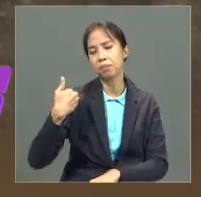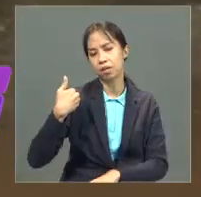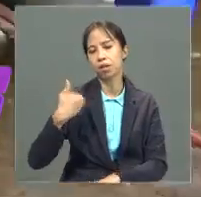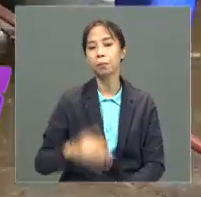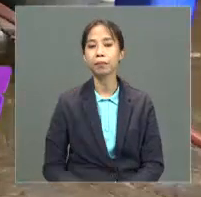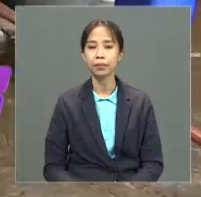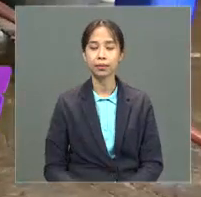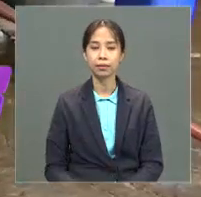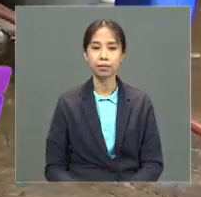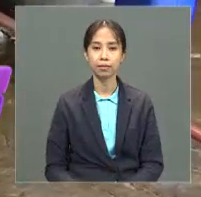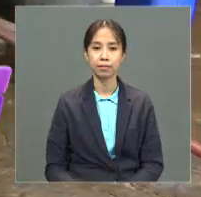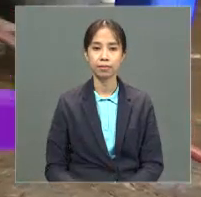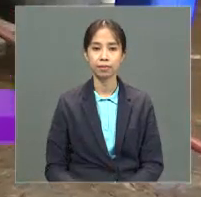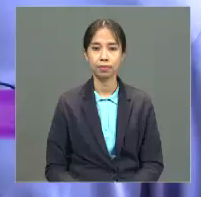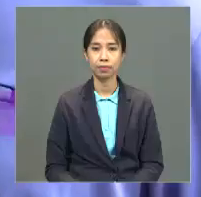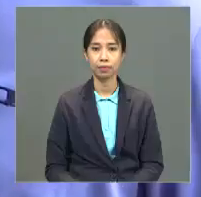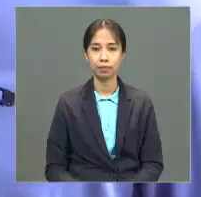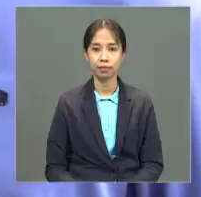ยู่ครับ